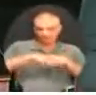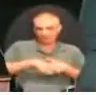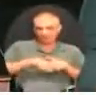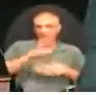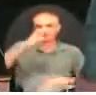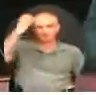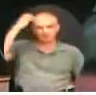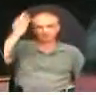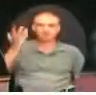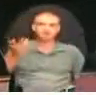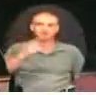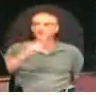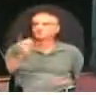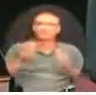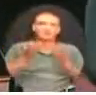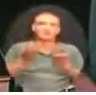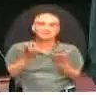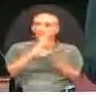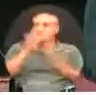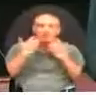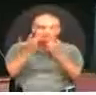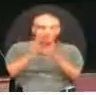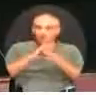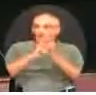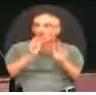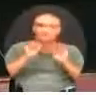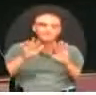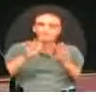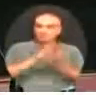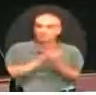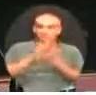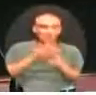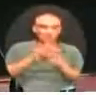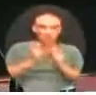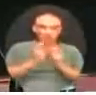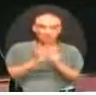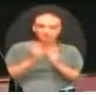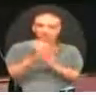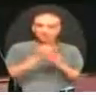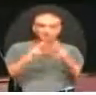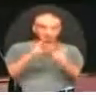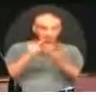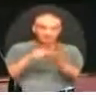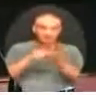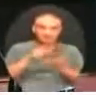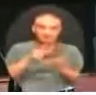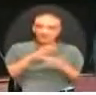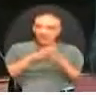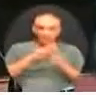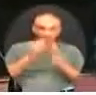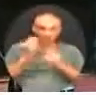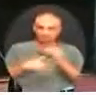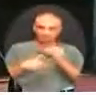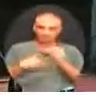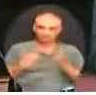את ידו של מסי. אז כל הדבר הזה, כל הסיפור הזה, כל המיליונים שהלכו, כל הכרטיסים שנחסכו מהציבור בגלל זה, הכל